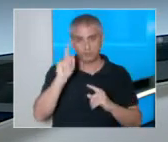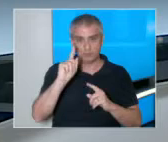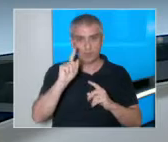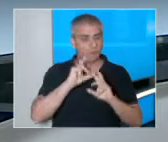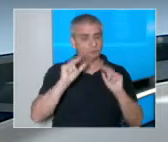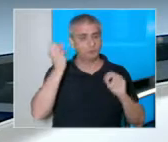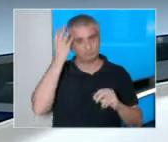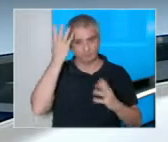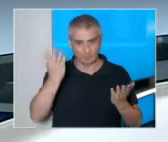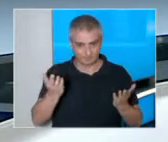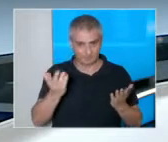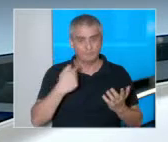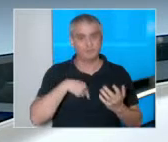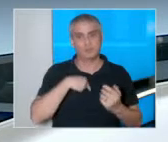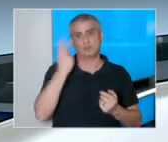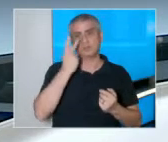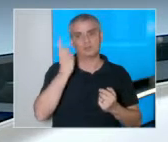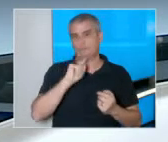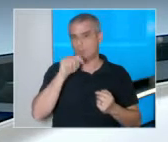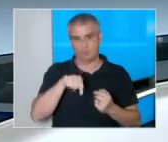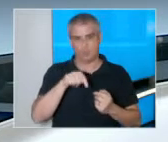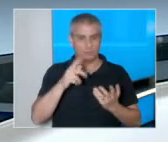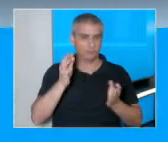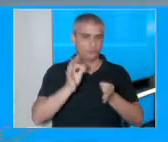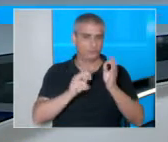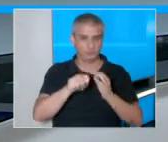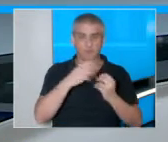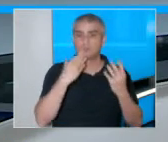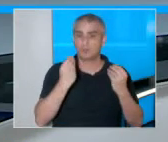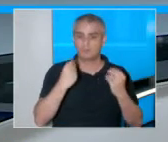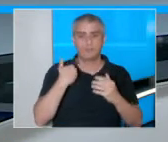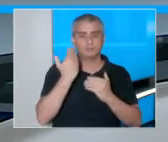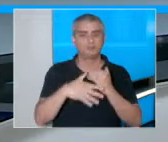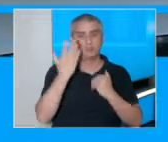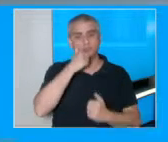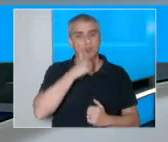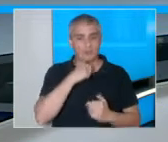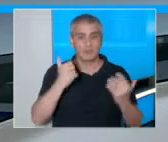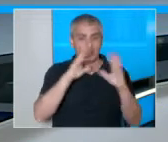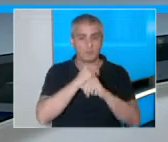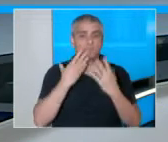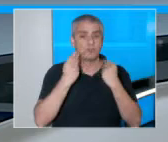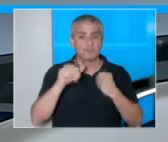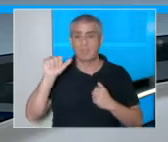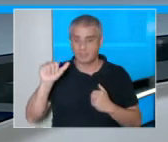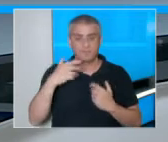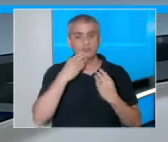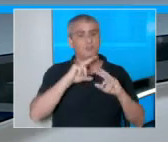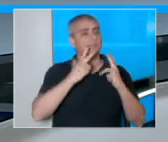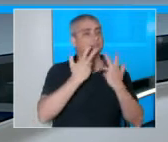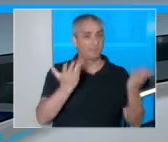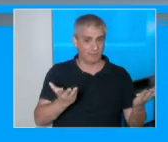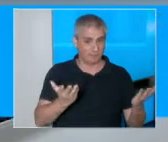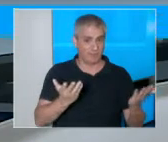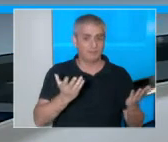יפיצו שמועות סתם, ואנחנו כמובן לא כאן על תקן השופטים. תודה רבה, אנחנו מסיימים את שחור לבן לערב, תודה רבה אבי, תודה רבה לצוות מאחורי